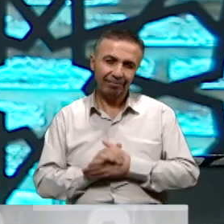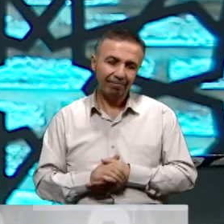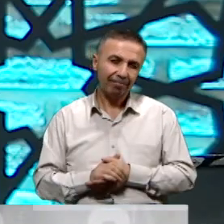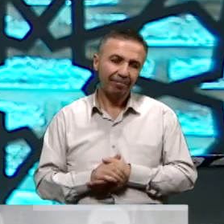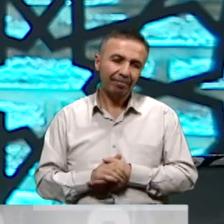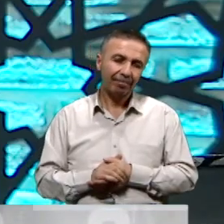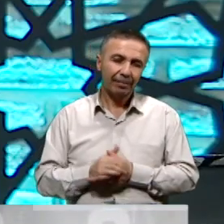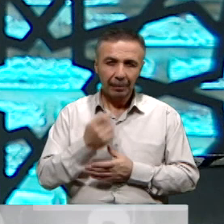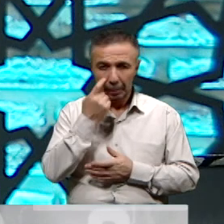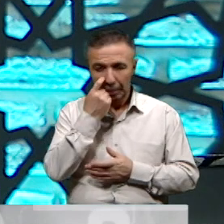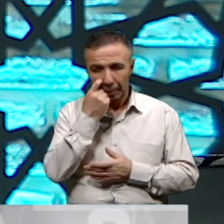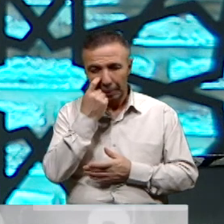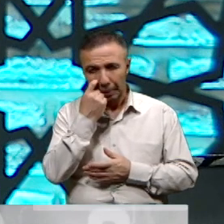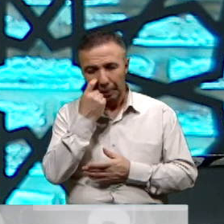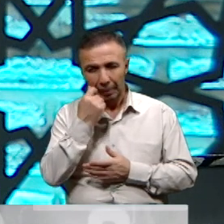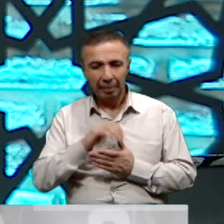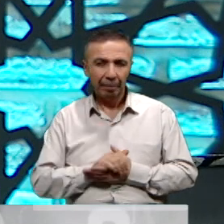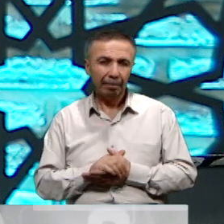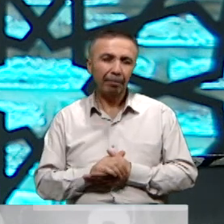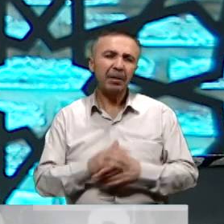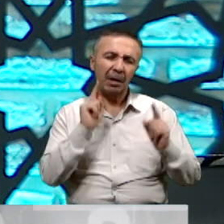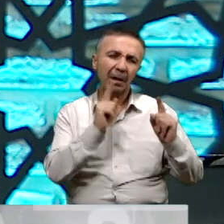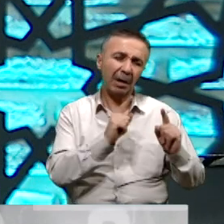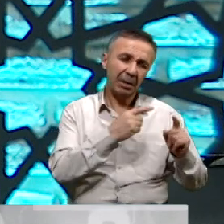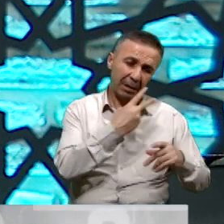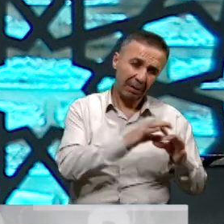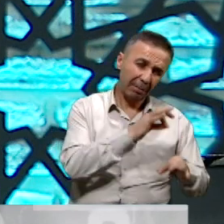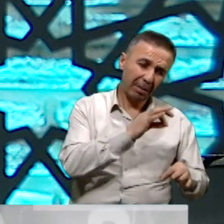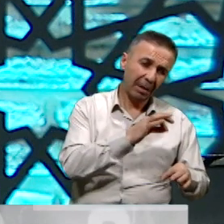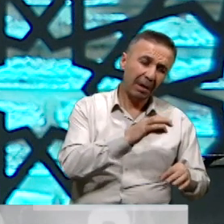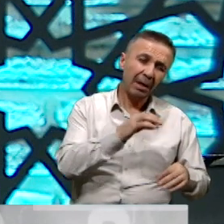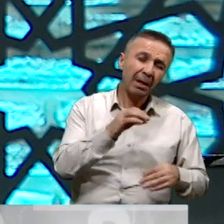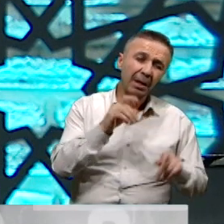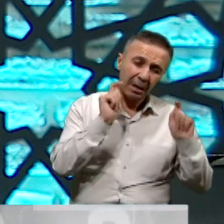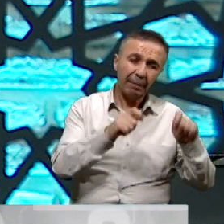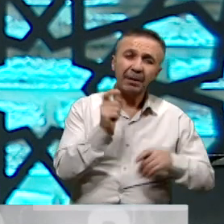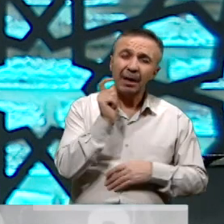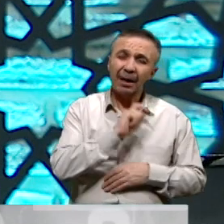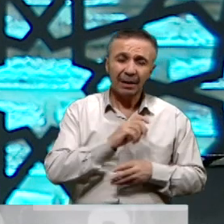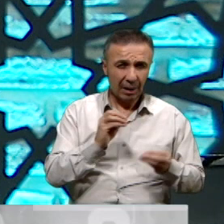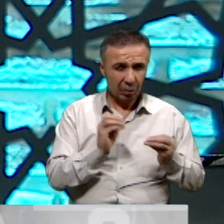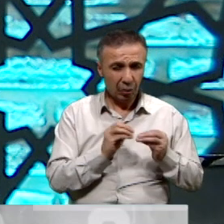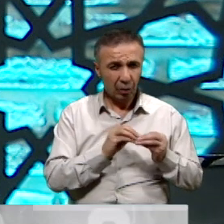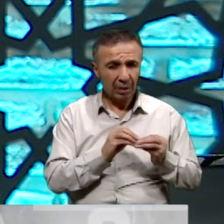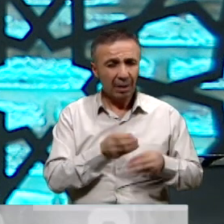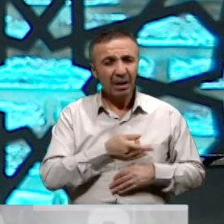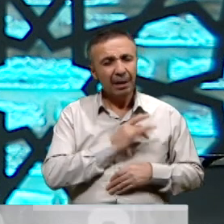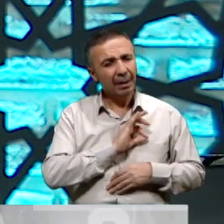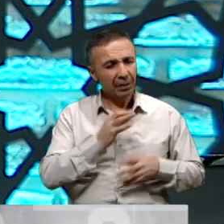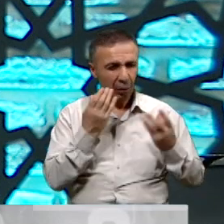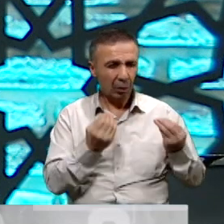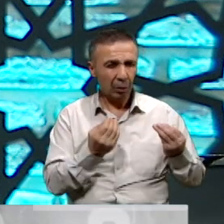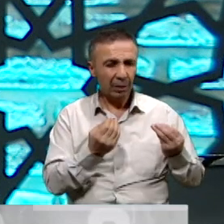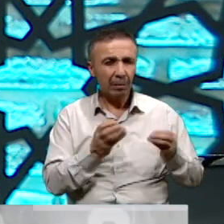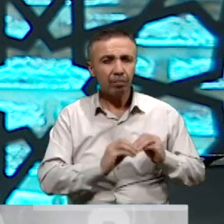karşıt kendileri için değil de karşı taraftan birinin yaptığı bir problem veya bir kusur yüzünden senin şimdi imanın gitti deyip